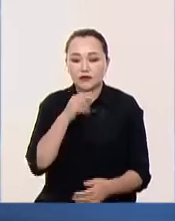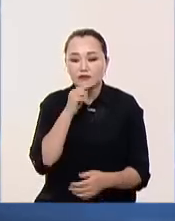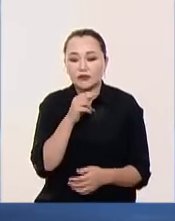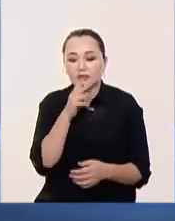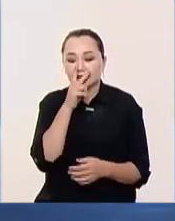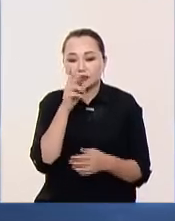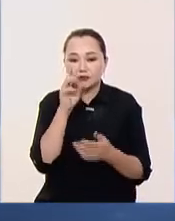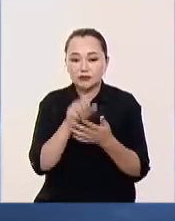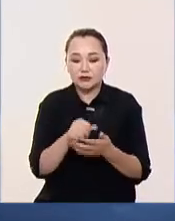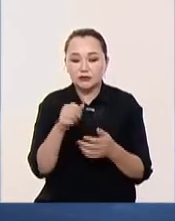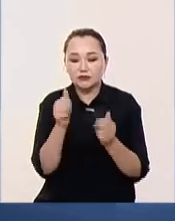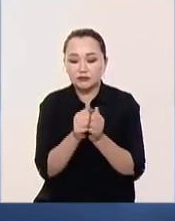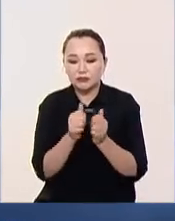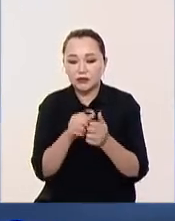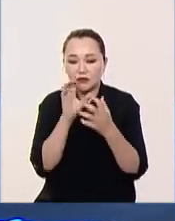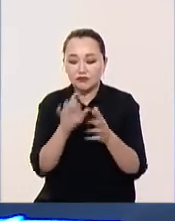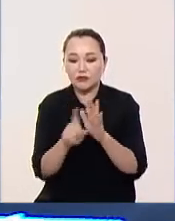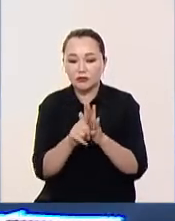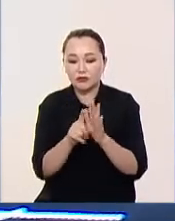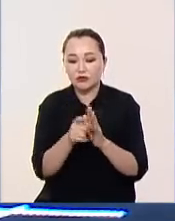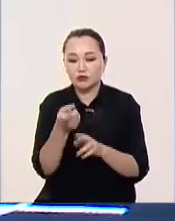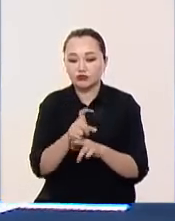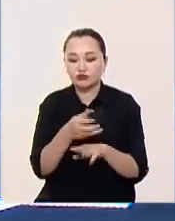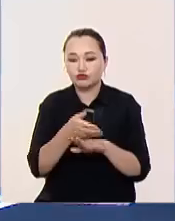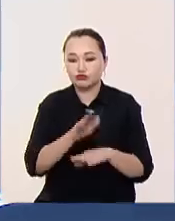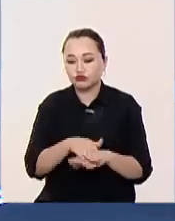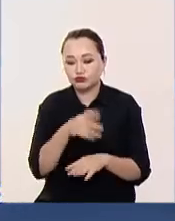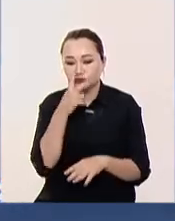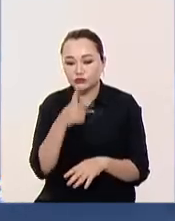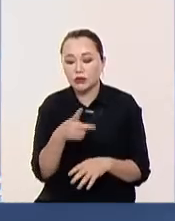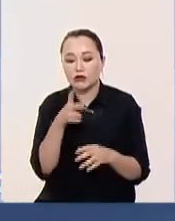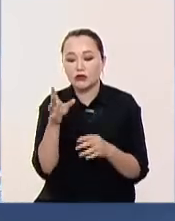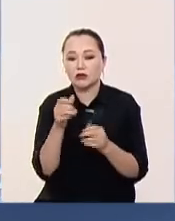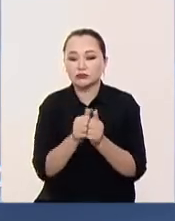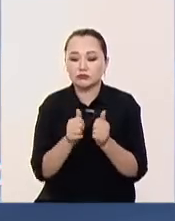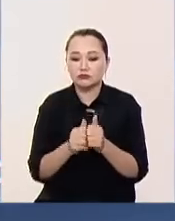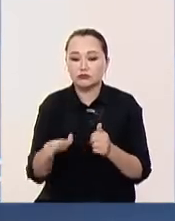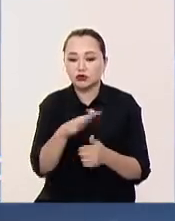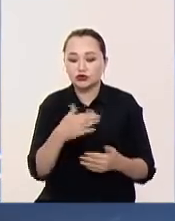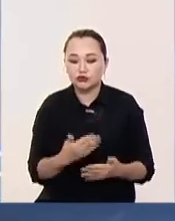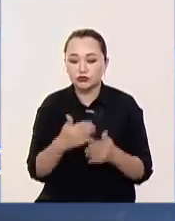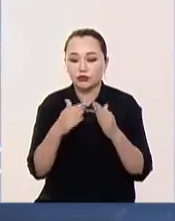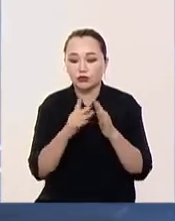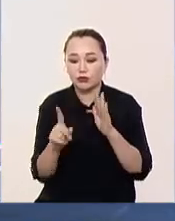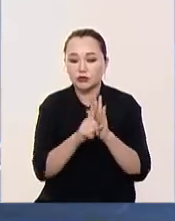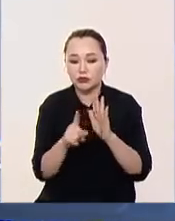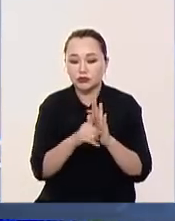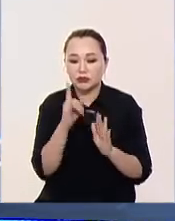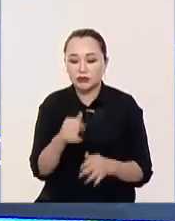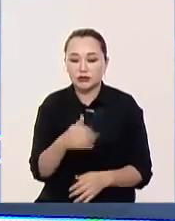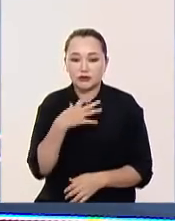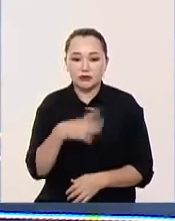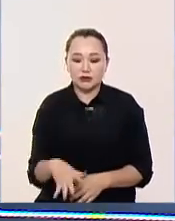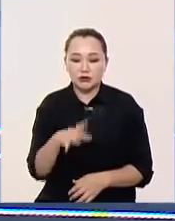Байқағанымыздай таяқтастам жерге қоғамдық көліктің қатынауы айтарлықтай қиындаған. Қала маңындағы елді мекендерде тұратын азаматтар үйлеріне таксимен баруға мәжбүр.